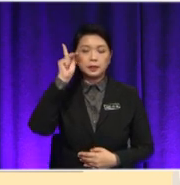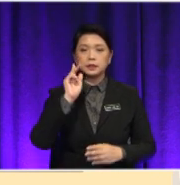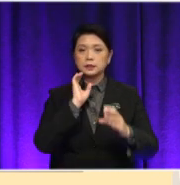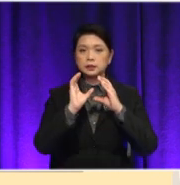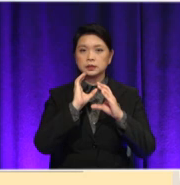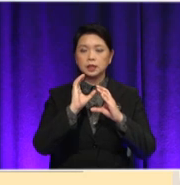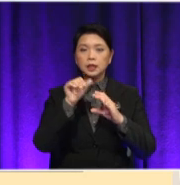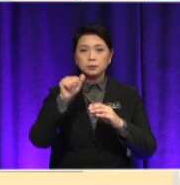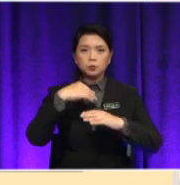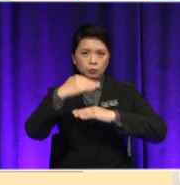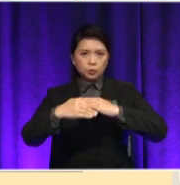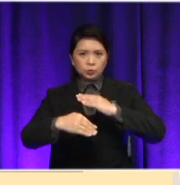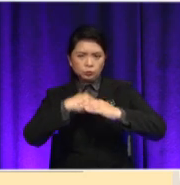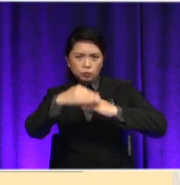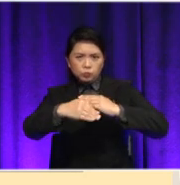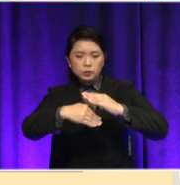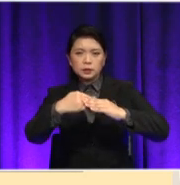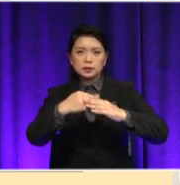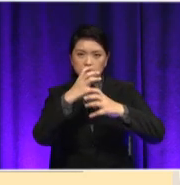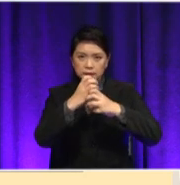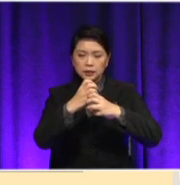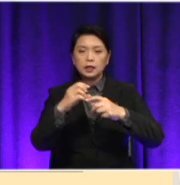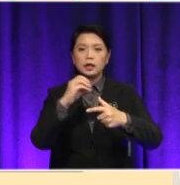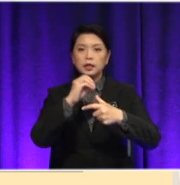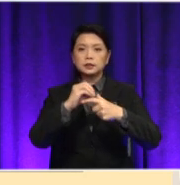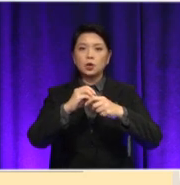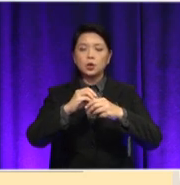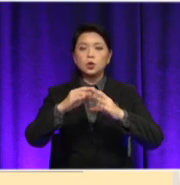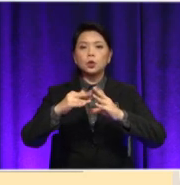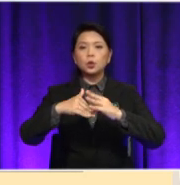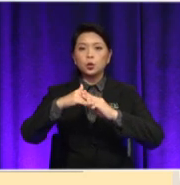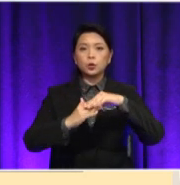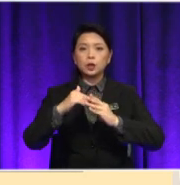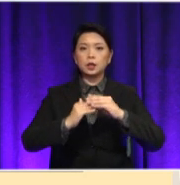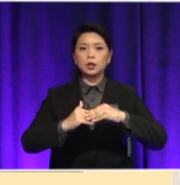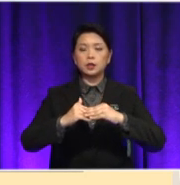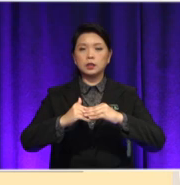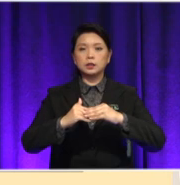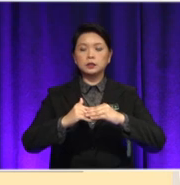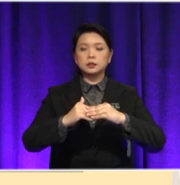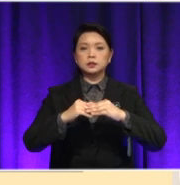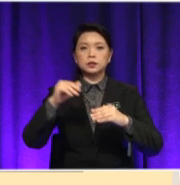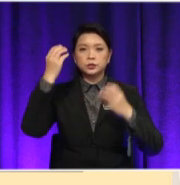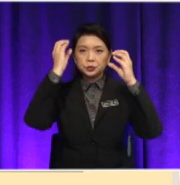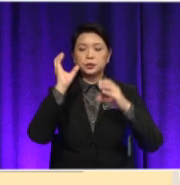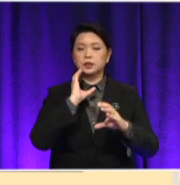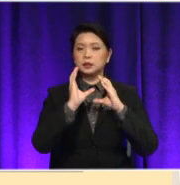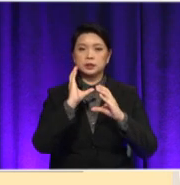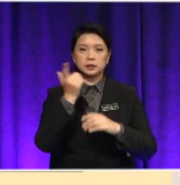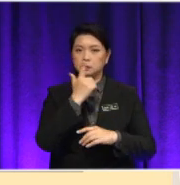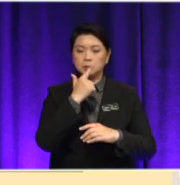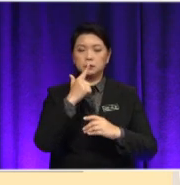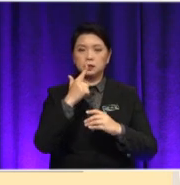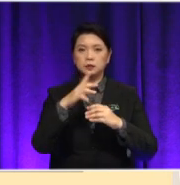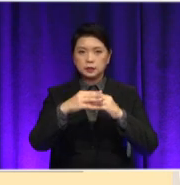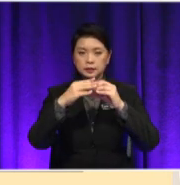ini, pastikan jangan balut terlalu ketat. Kenapa, jangan balut terlalu ketat kerana sukar untuk kita menangkap sebab dia selama 10